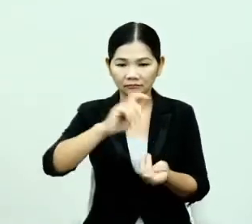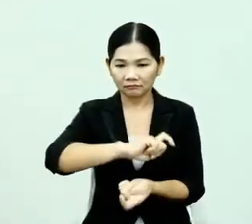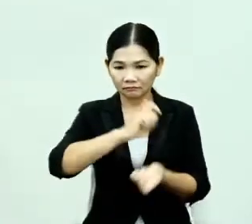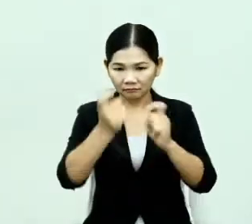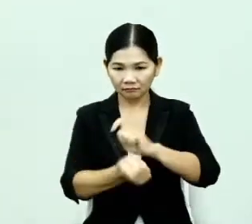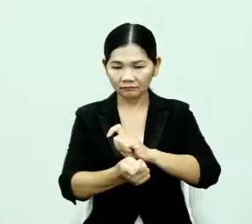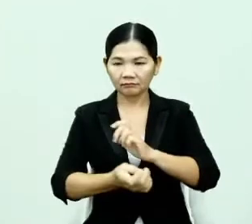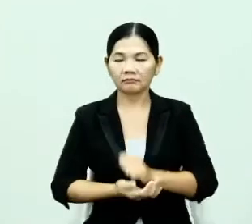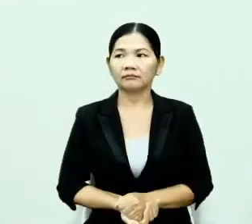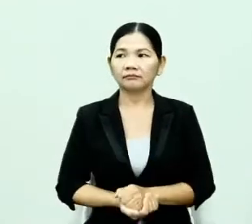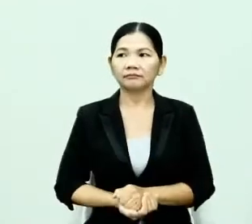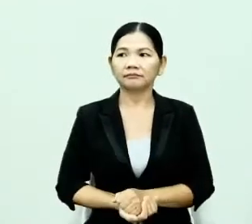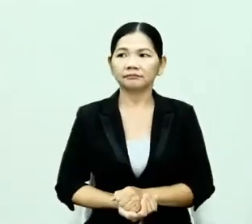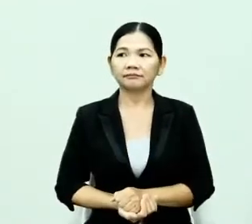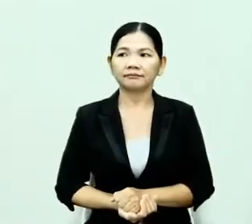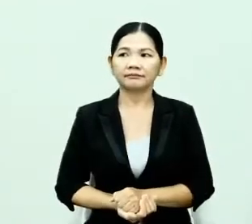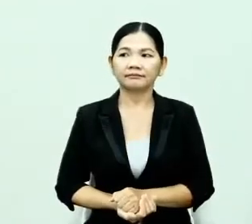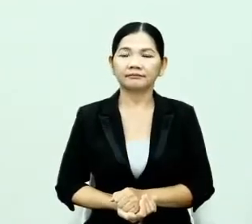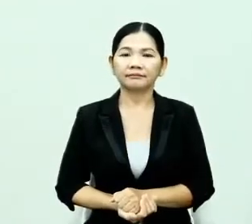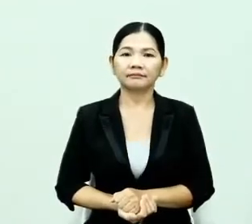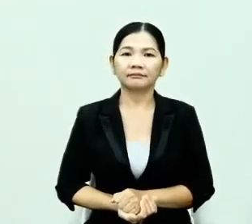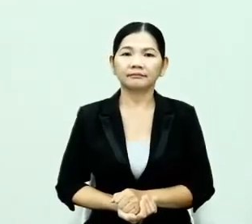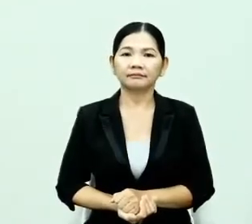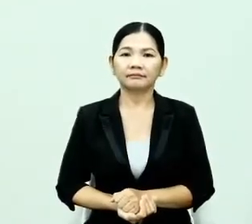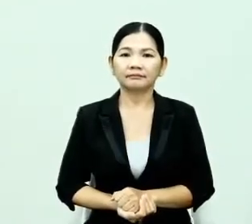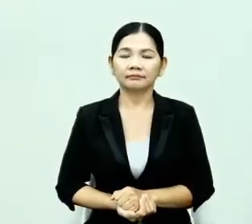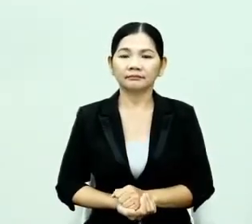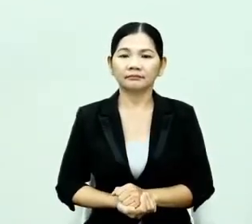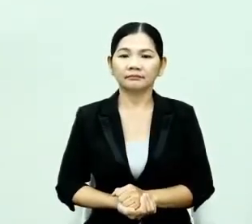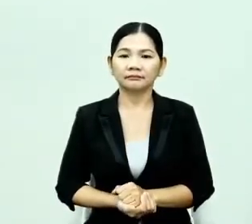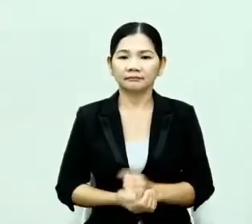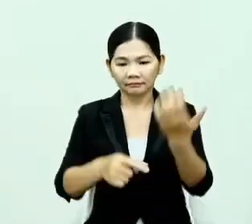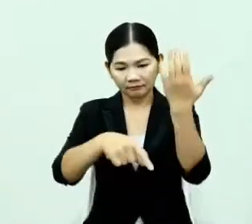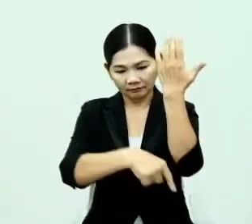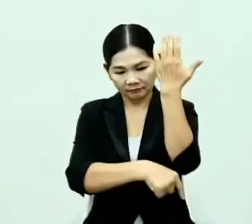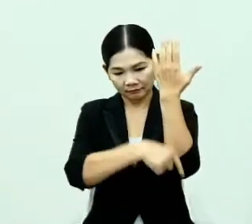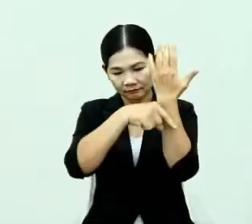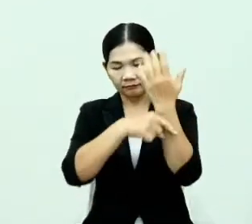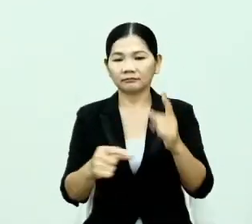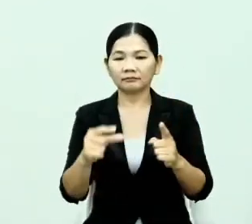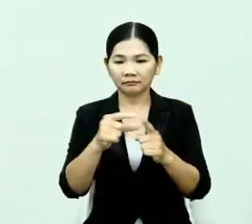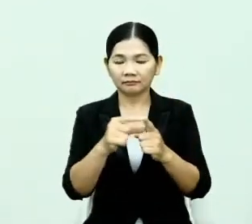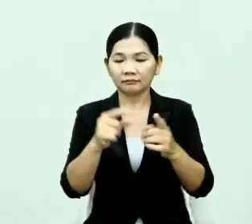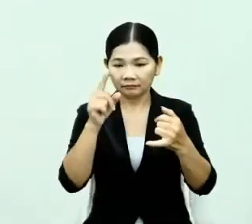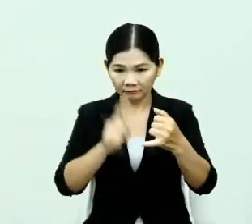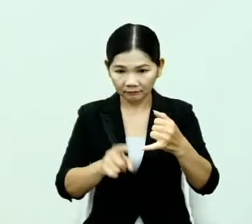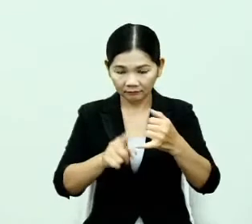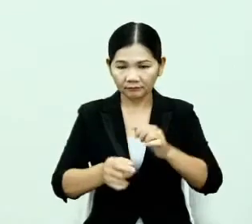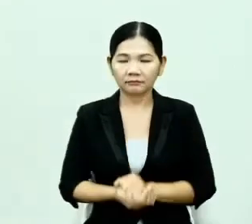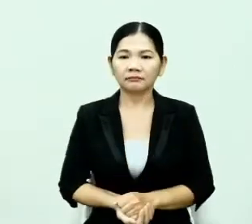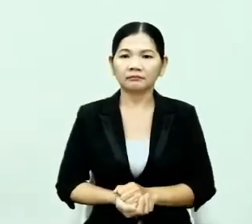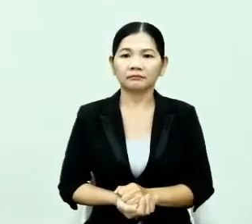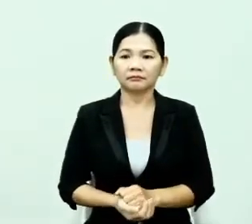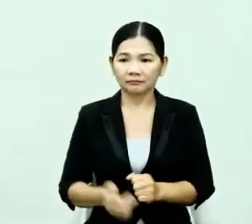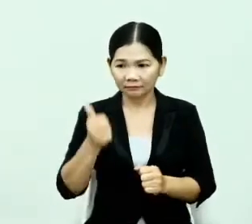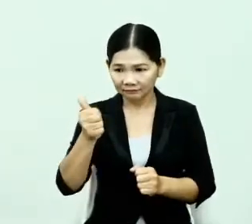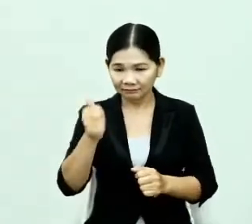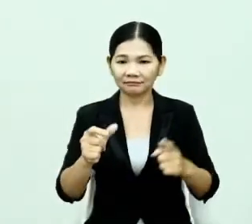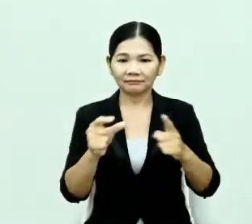ខៃចាគឺកចុះពាក្យចុងក្រោយកូនចាពូកែ